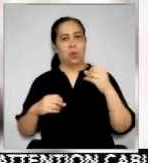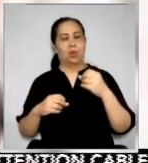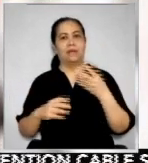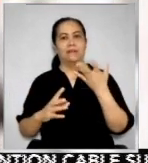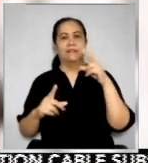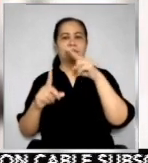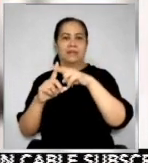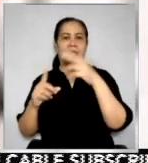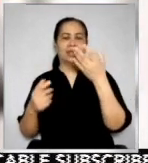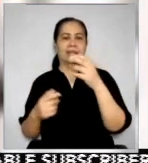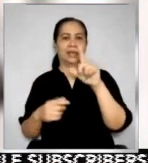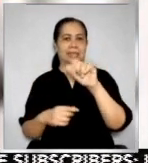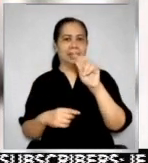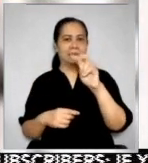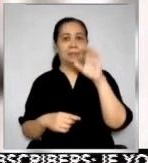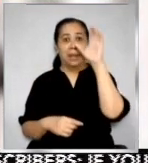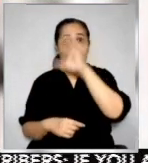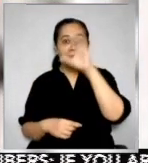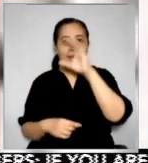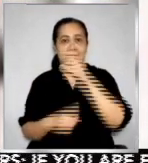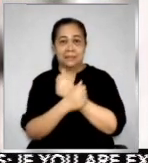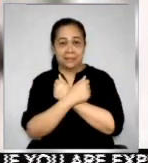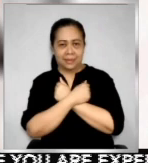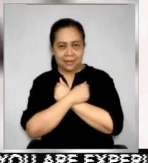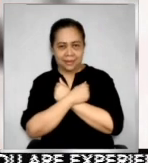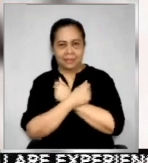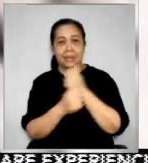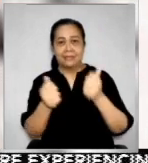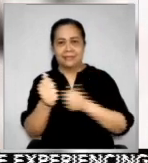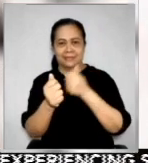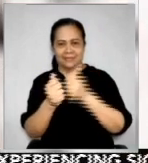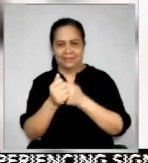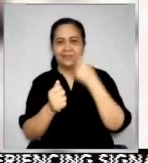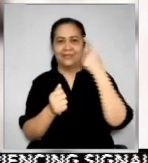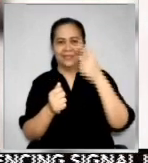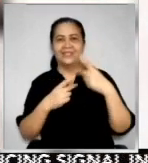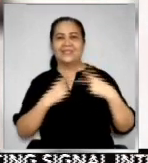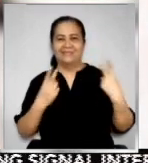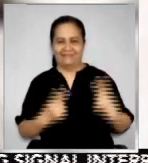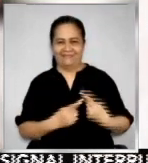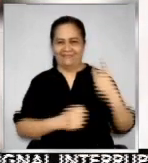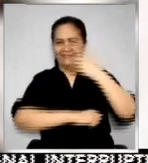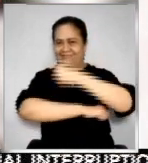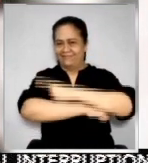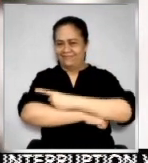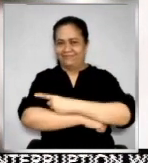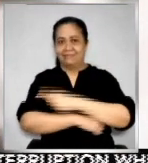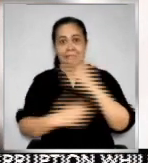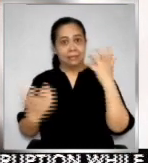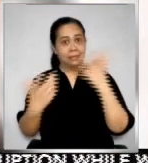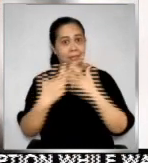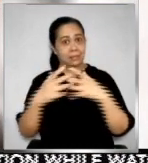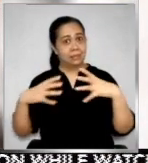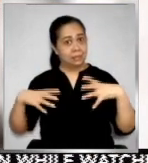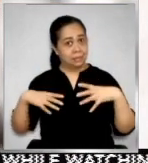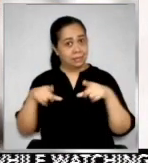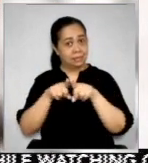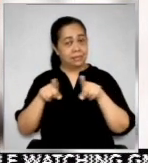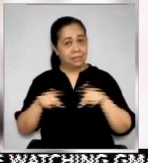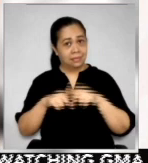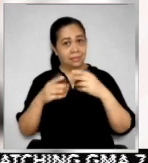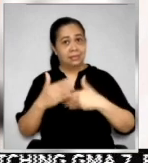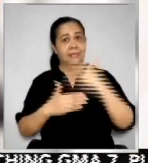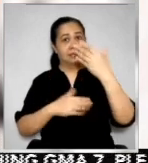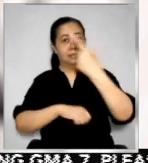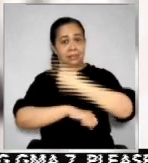ng pag-ibig at makahabol sa Valentine's Day. Matataong pang holiday rin ang susunod na araw na